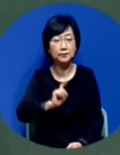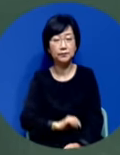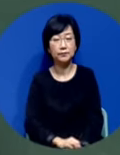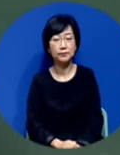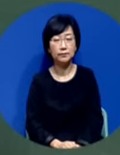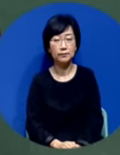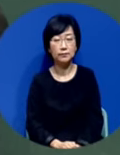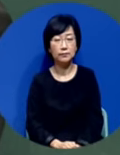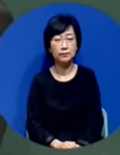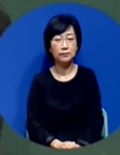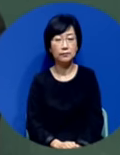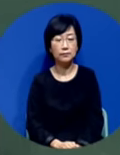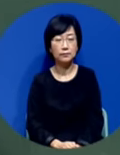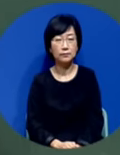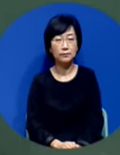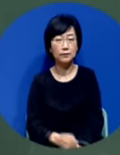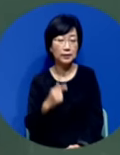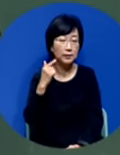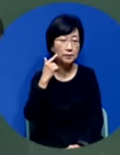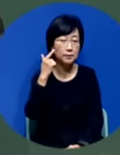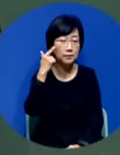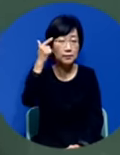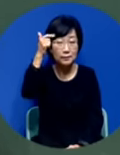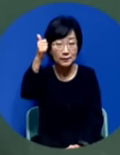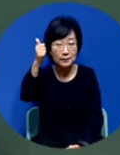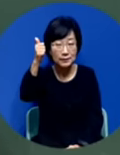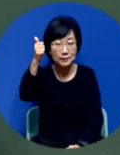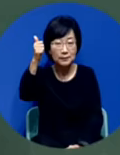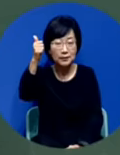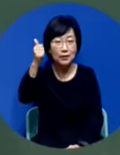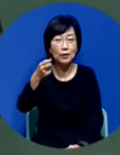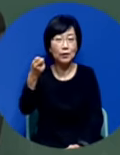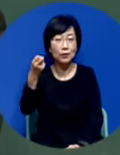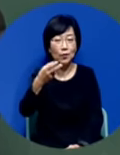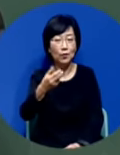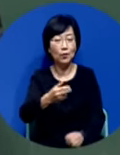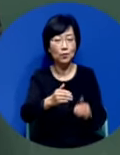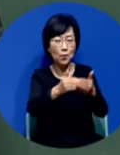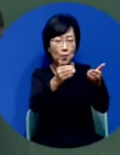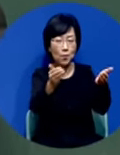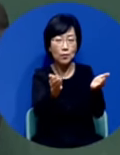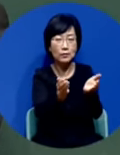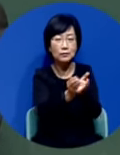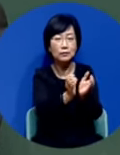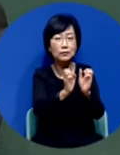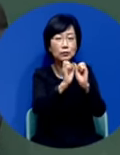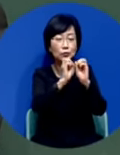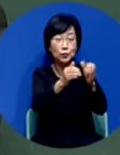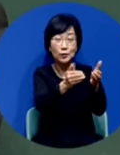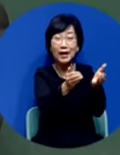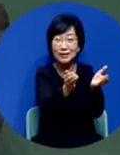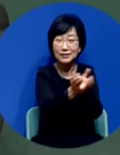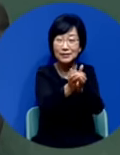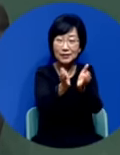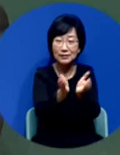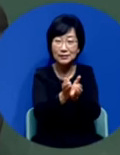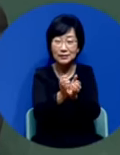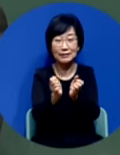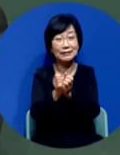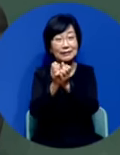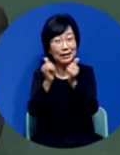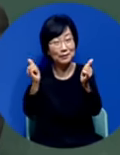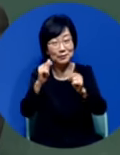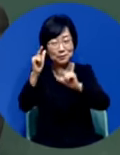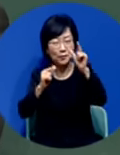大家知道呢，使我最心痛的又很难启齿的部分是什么吗？ 모든 교역자, 모든 전도 단체, 모든 사람들 다 행동하는 보면요, 자기를 위해서